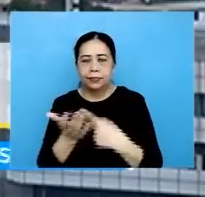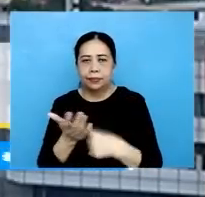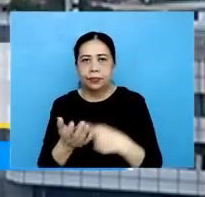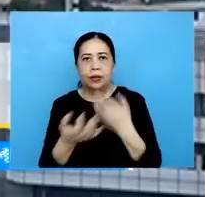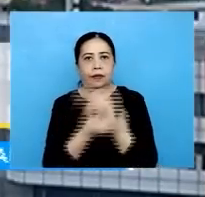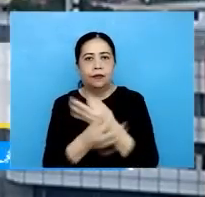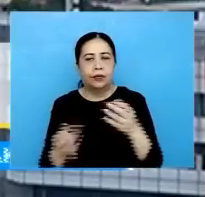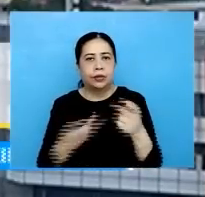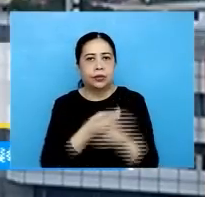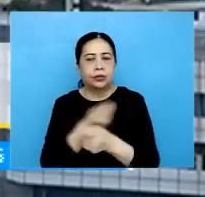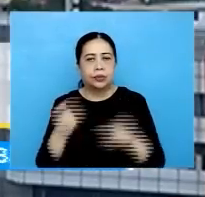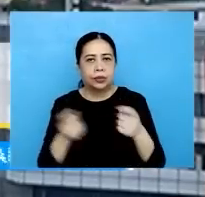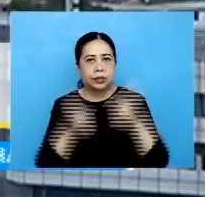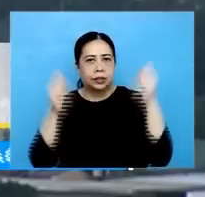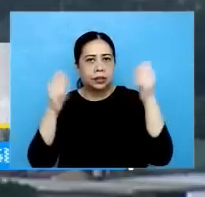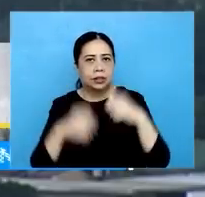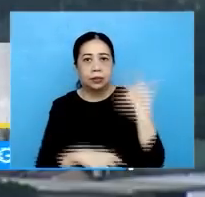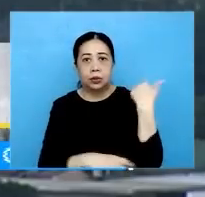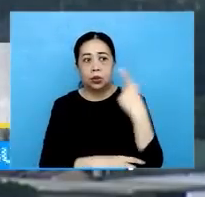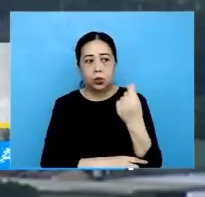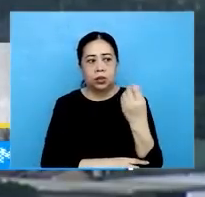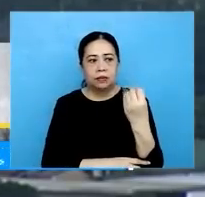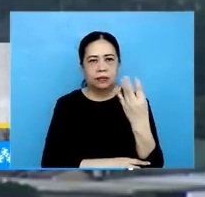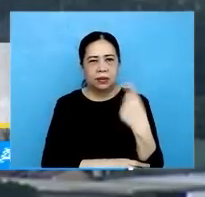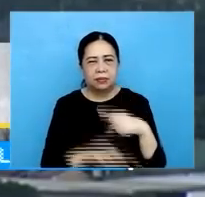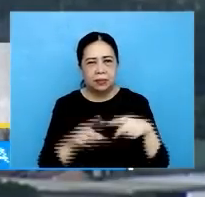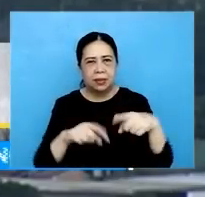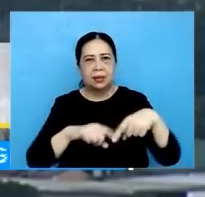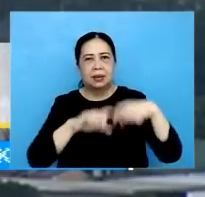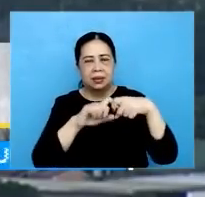agreement noong 2015 pero naudlot noong